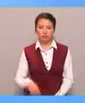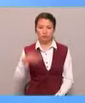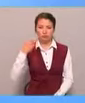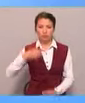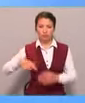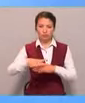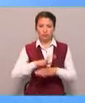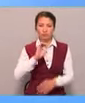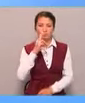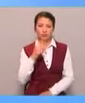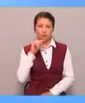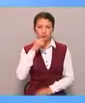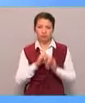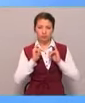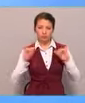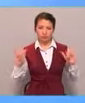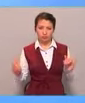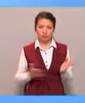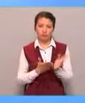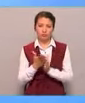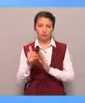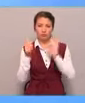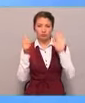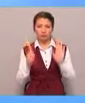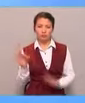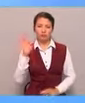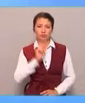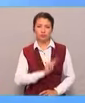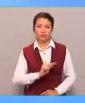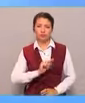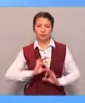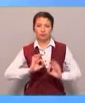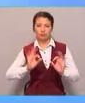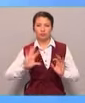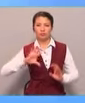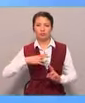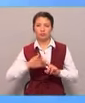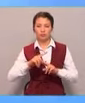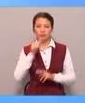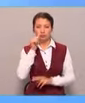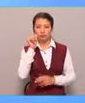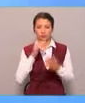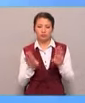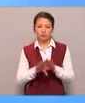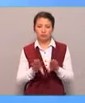Түркістан облысы әлеуметтік экономикалық даму бағытында 6 айда атқарған істі қорытындылады. Өткен жылмен салыстырғанда өңірлік өнім